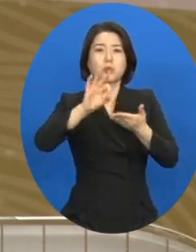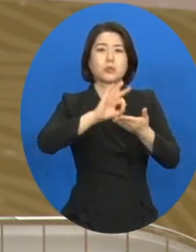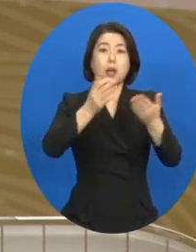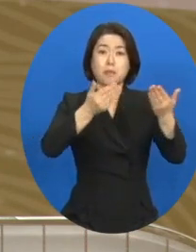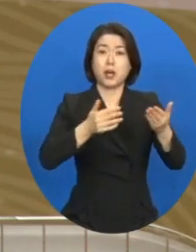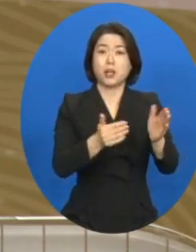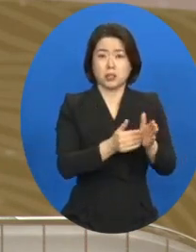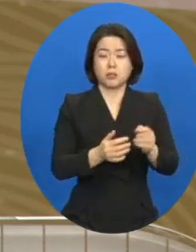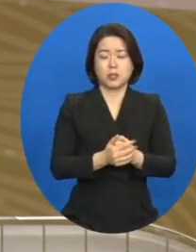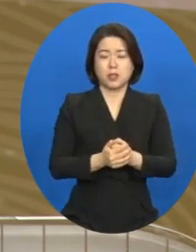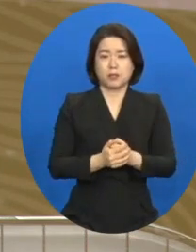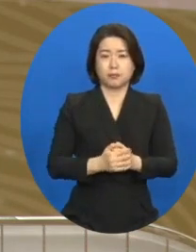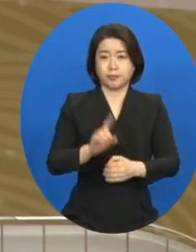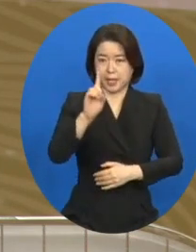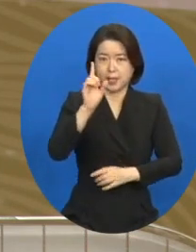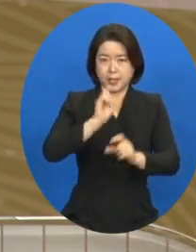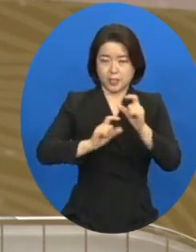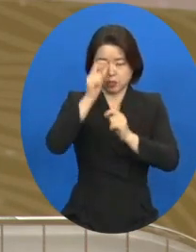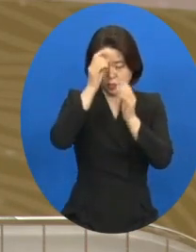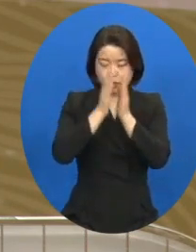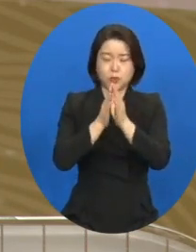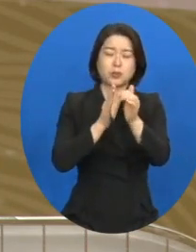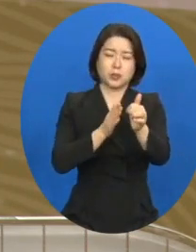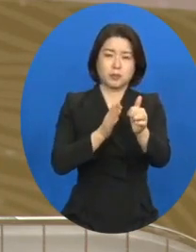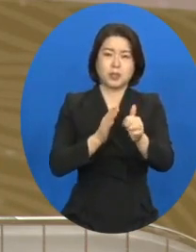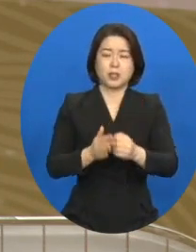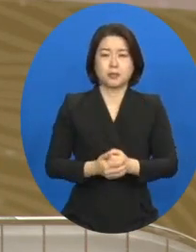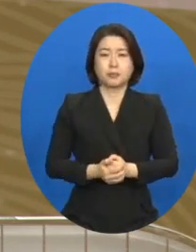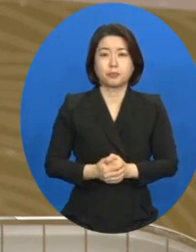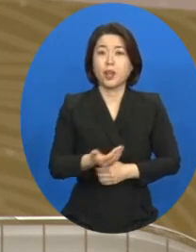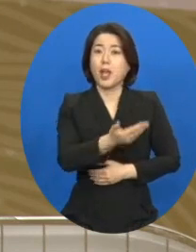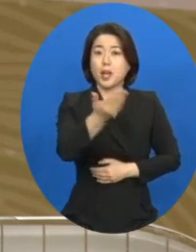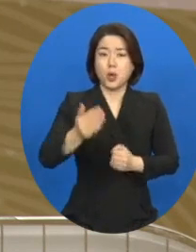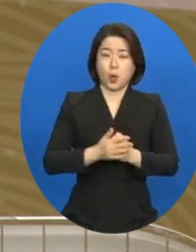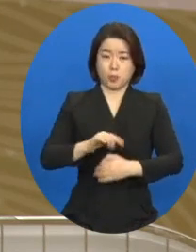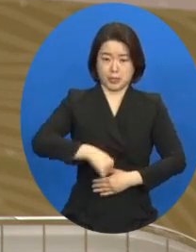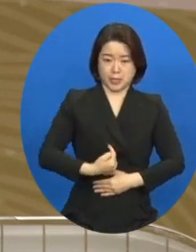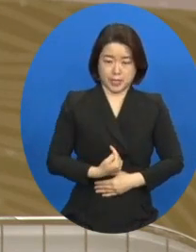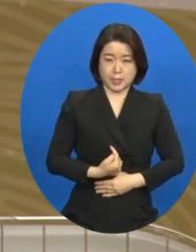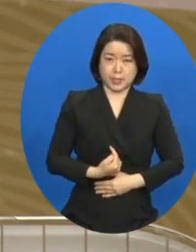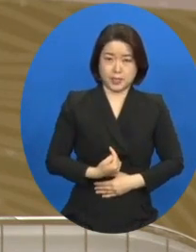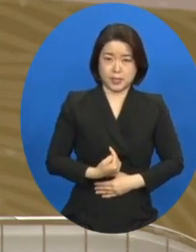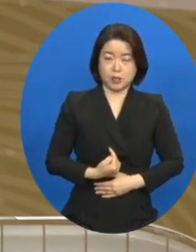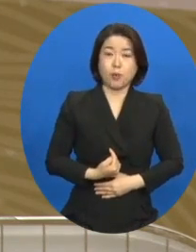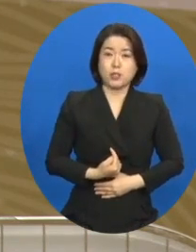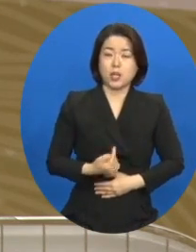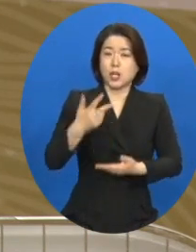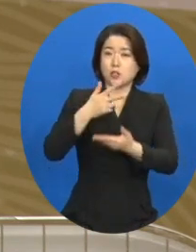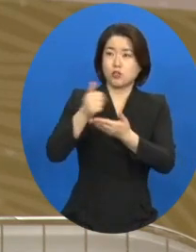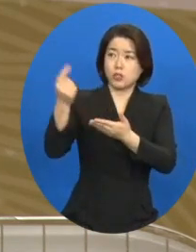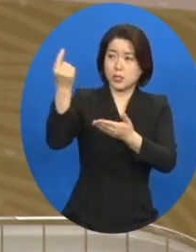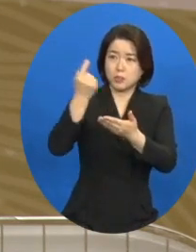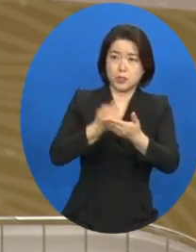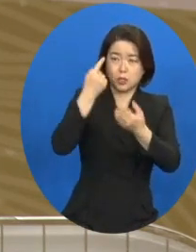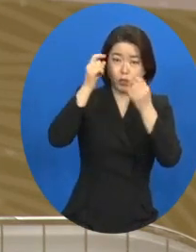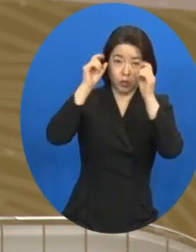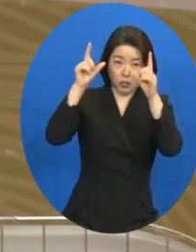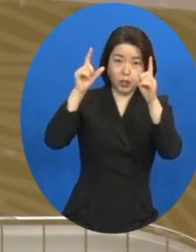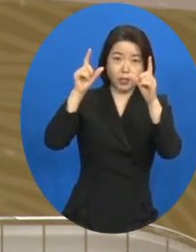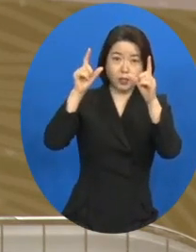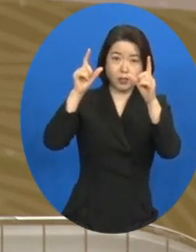한 가지만 더 여러분에게 기도 부탁드립니다. 여러분 자신 혼자서 주님의 임재의 눈이